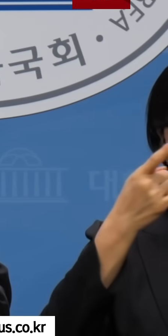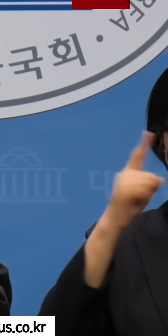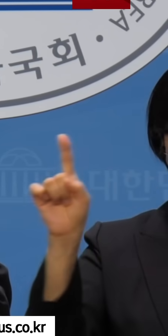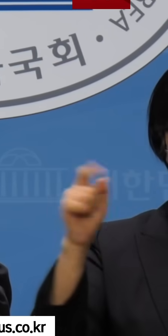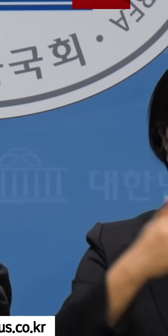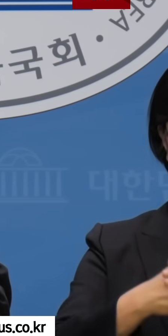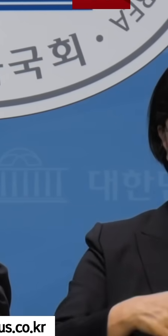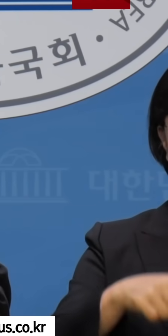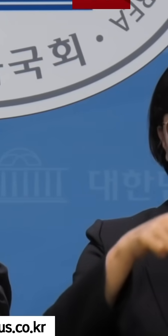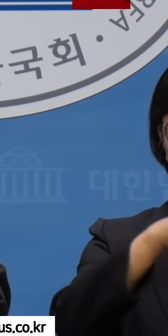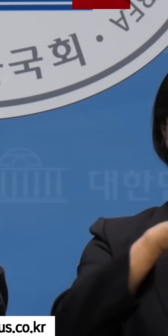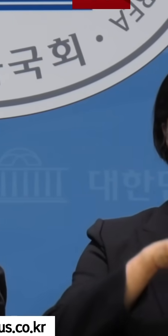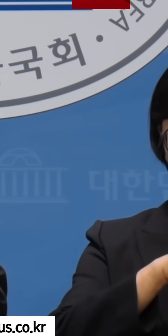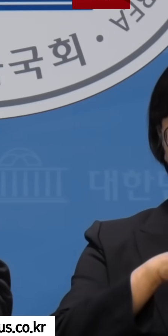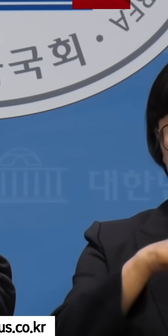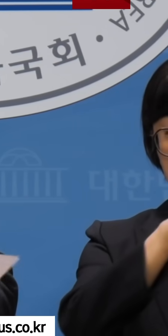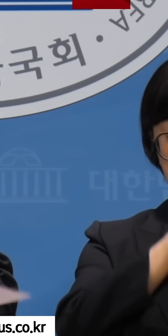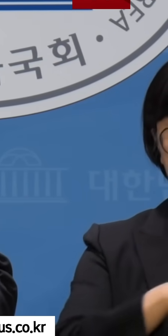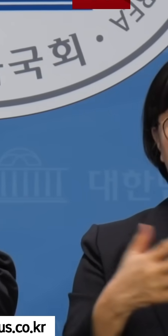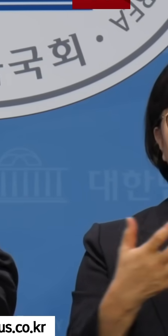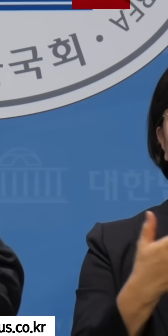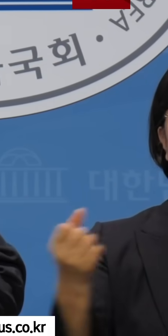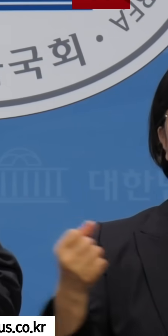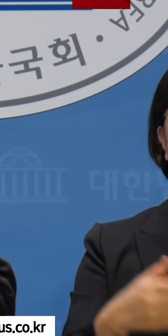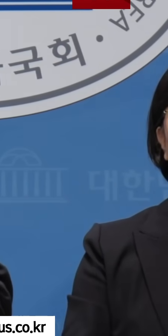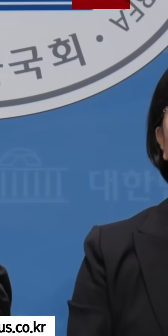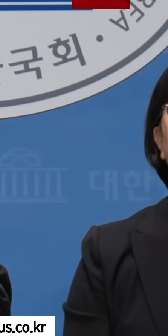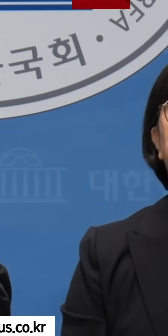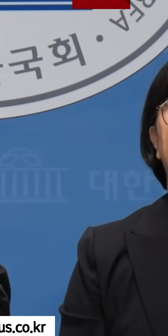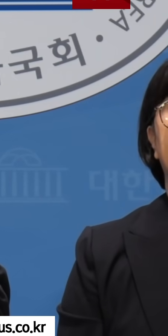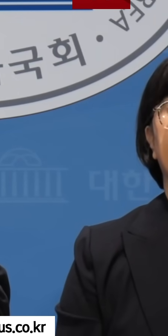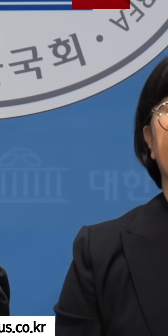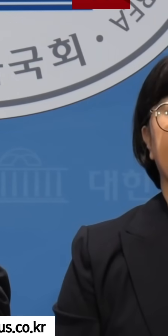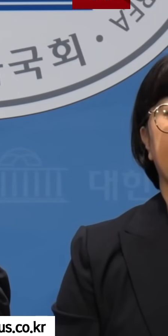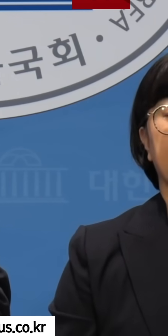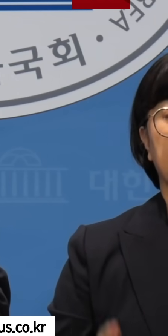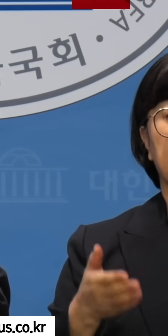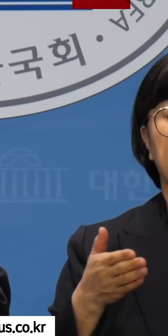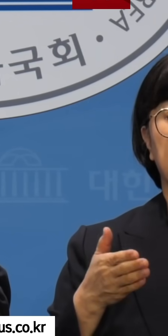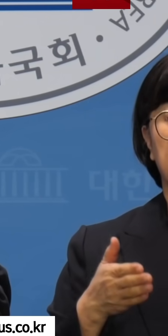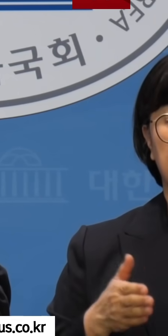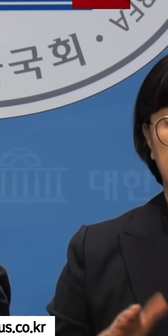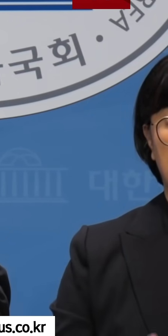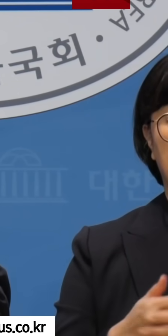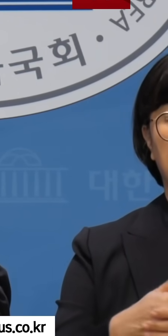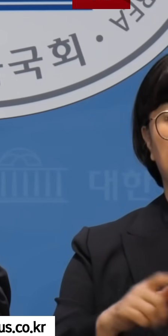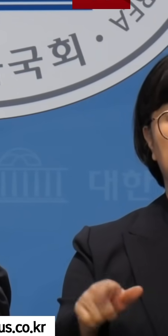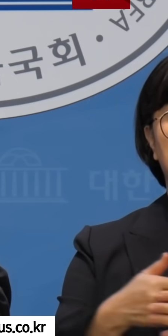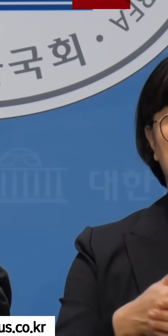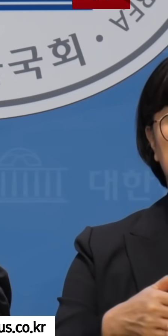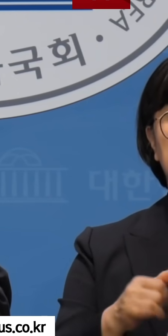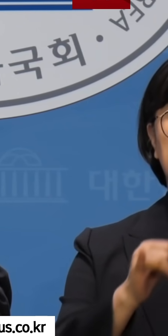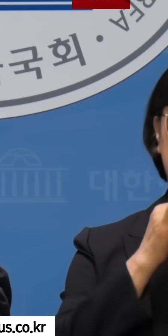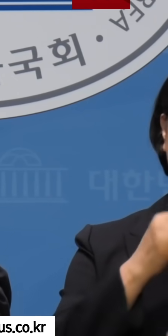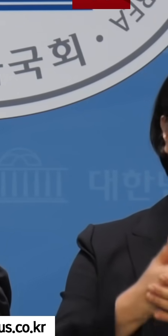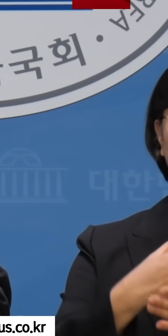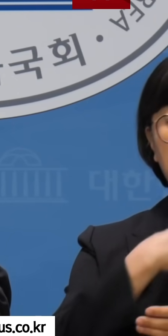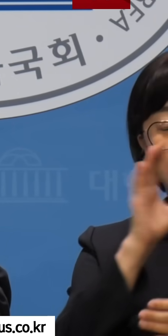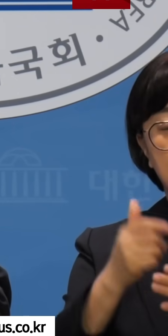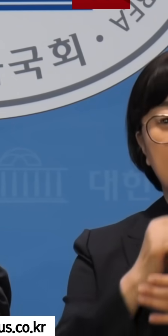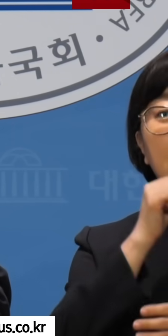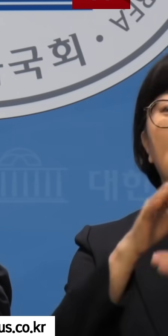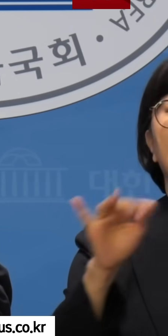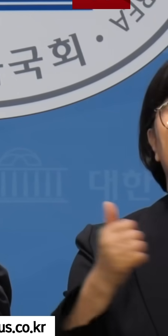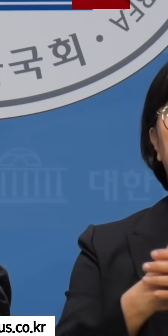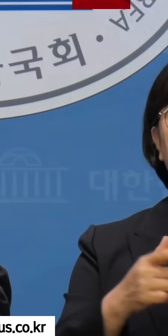마치 신분사회의 계급처럼 갈라져 버렸습니다. 출생률, 자살률, 노인 빈곤율, 남녀 임금